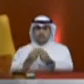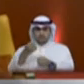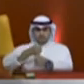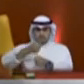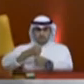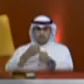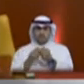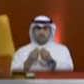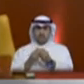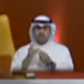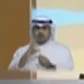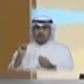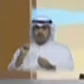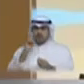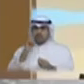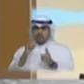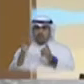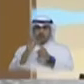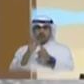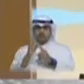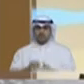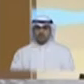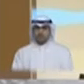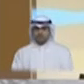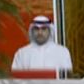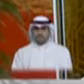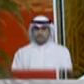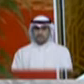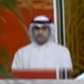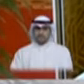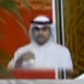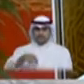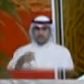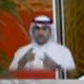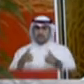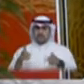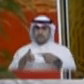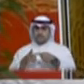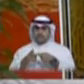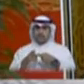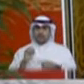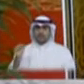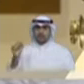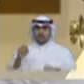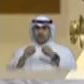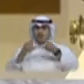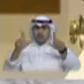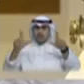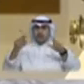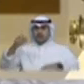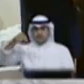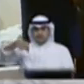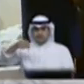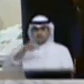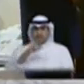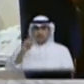الاعلاميه الموحده الخليجيه وعلى هامش الاجتماعات جاء افتتاح المعرض الاعلامي المصاحب والذي